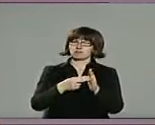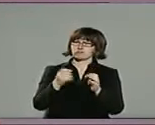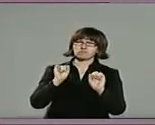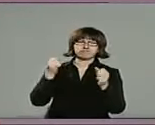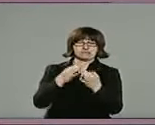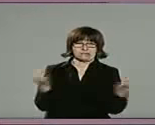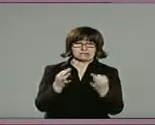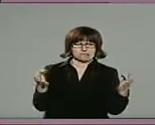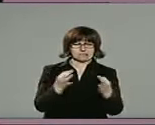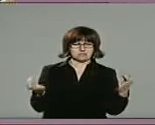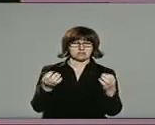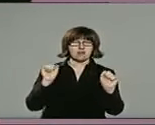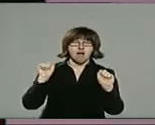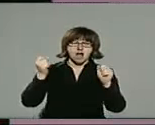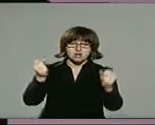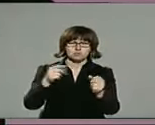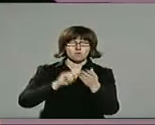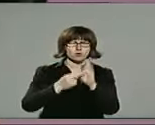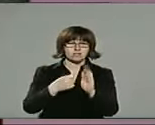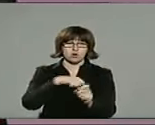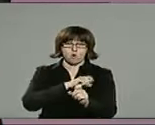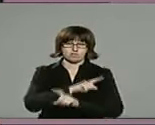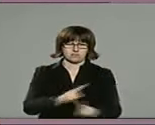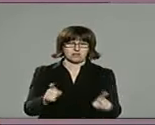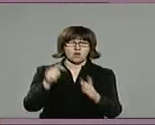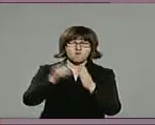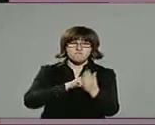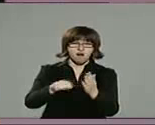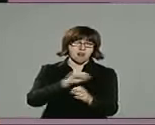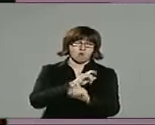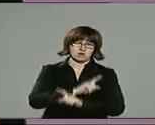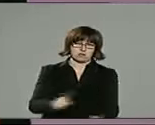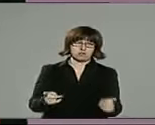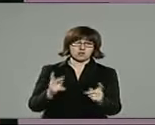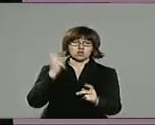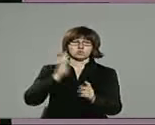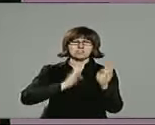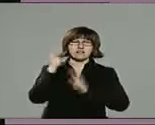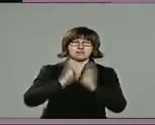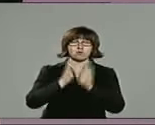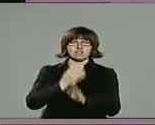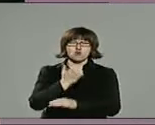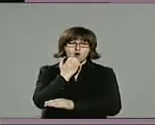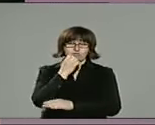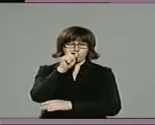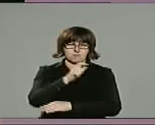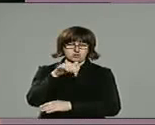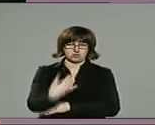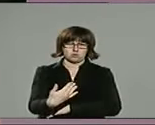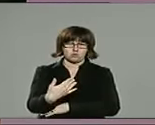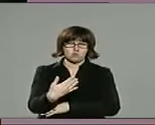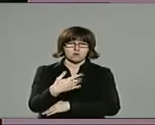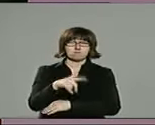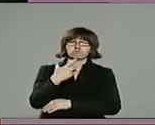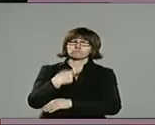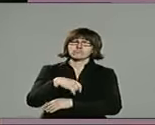bewirken kann, dass sich Engagement in der Politik nicht lohnt, nicht mal mehr das Wählen gehen. Die Sozialdemokratie lebt von der Hoffnung der Menschen. Die